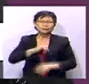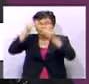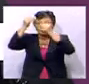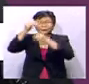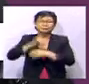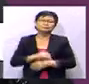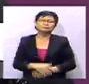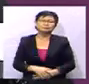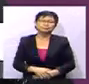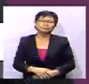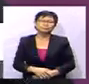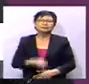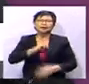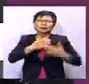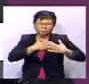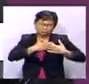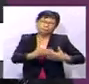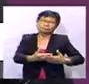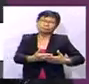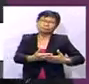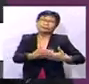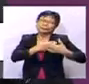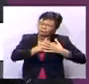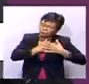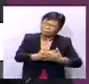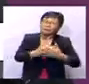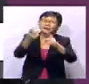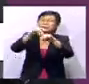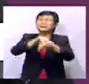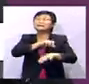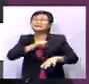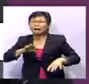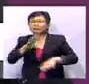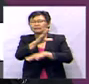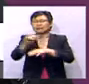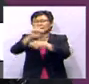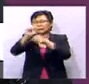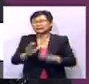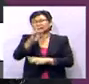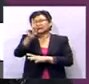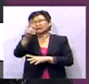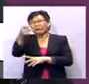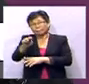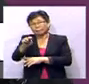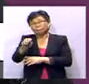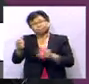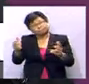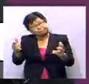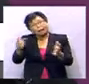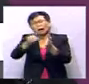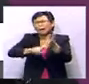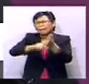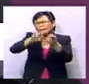memberikan komitmen kepada staf dan juga pekerja-pekerja KTM bahawa